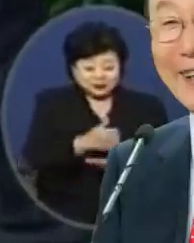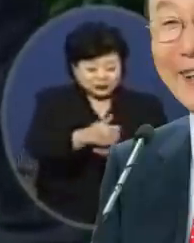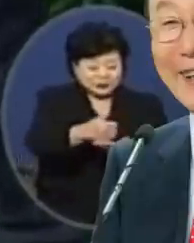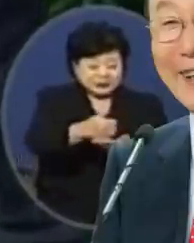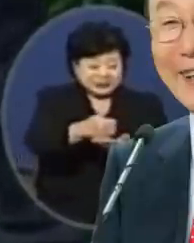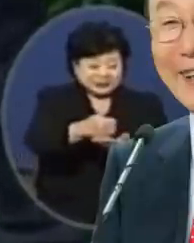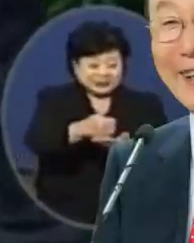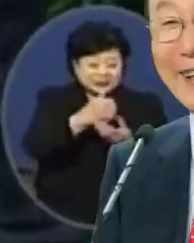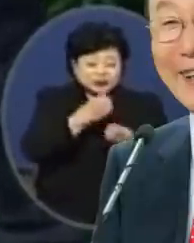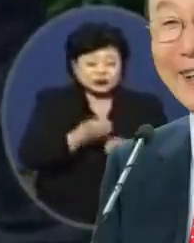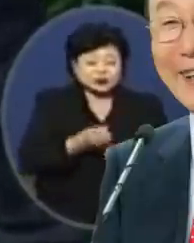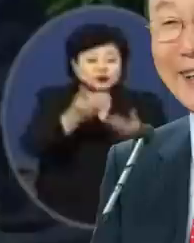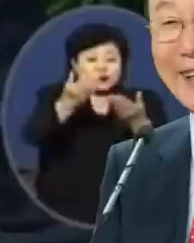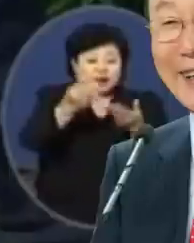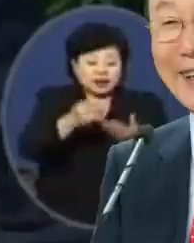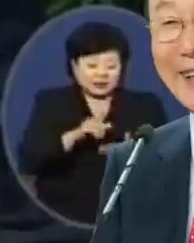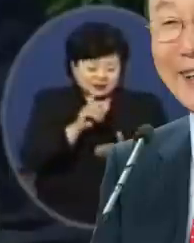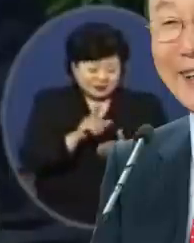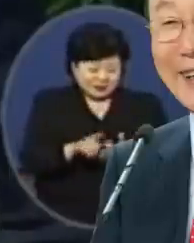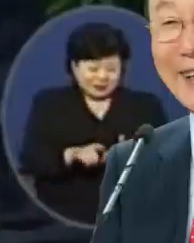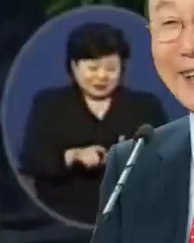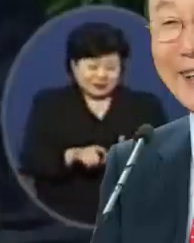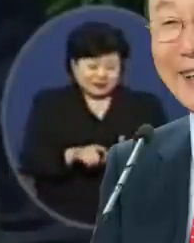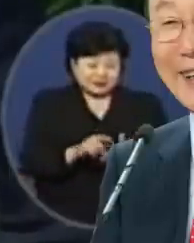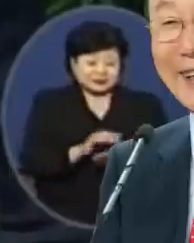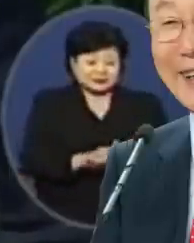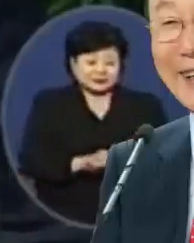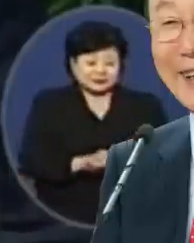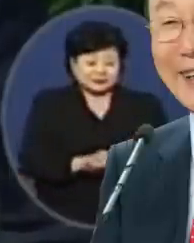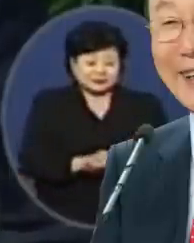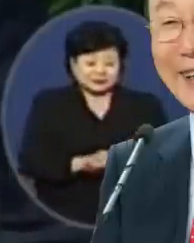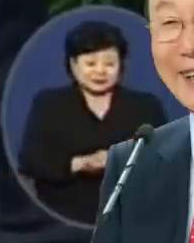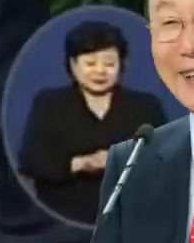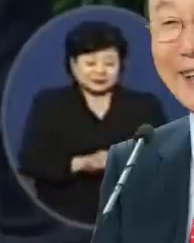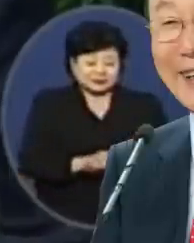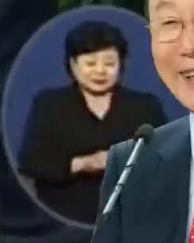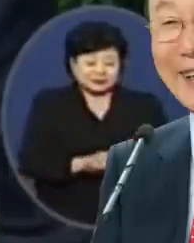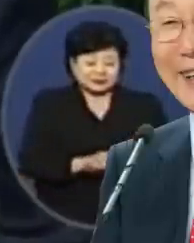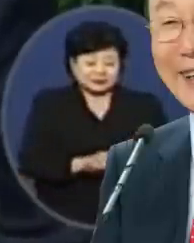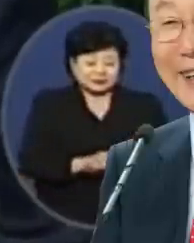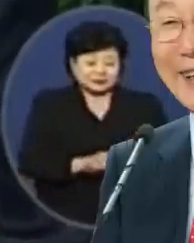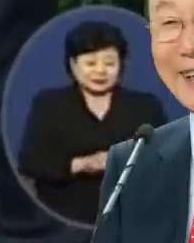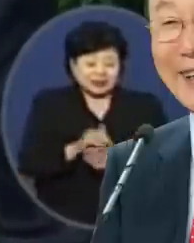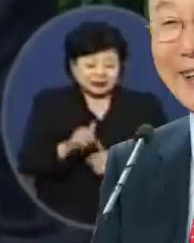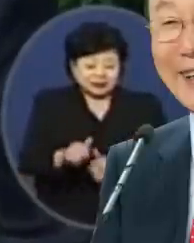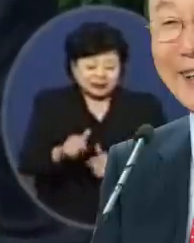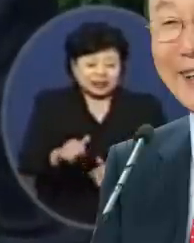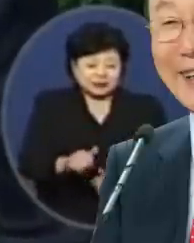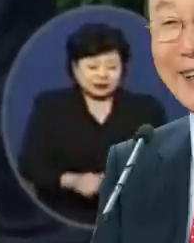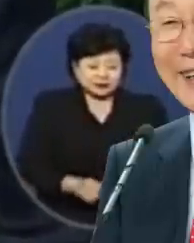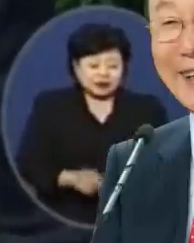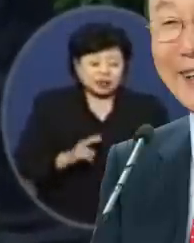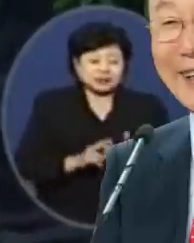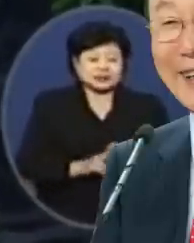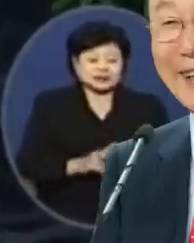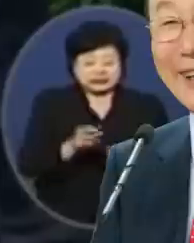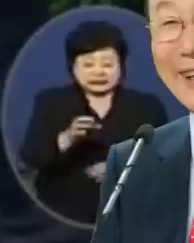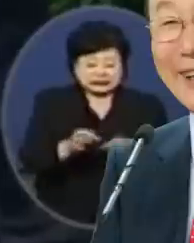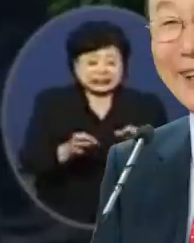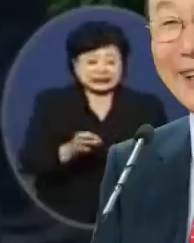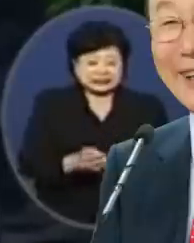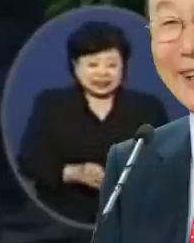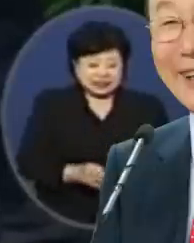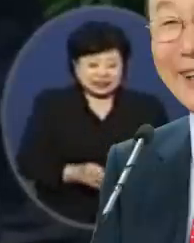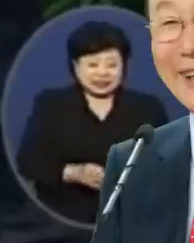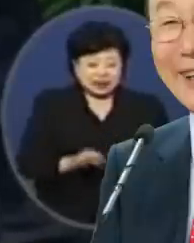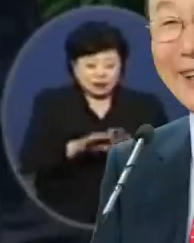주님이 축사를 하시면 그것이 어느 곳에 가는데 따라다니면서 이루어져요. 장사를 하면 가게를